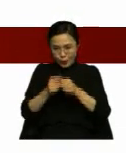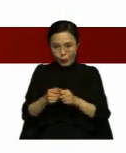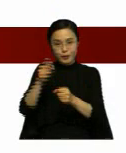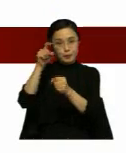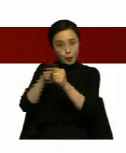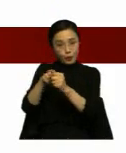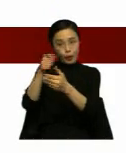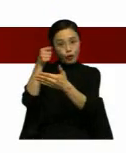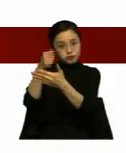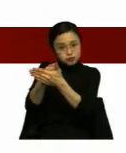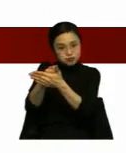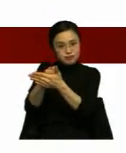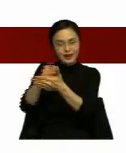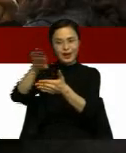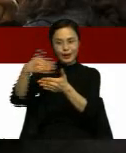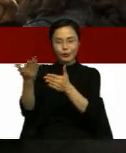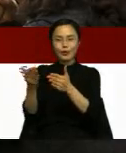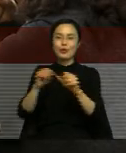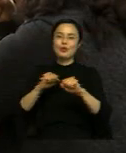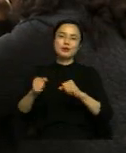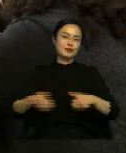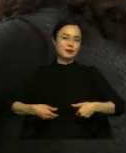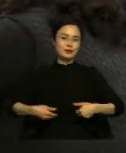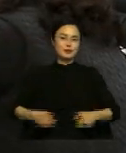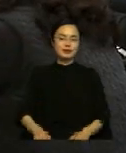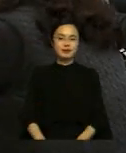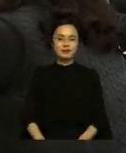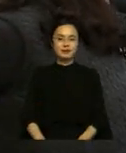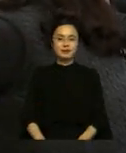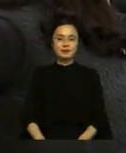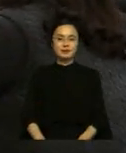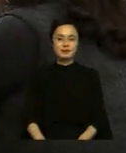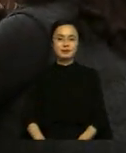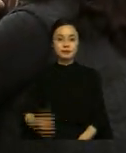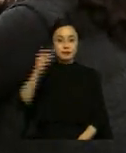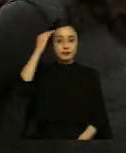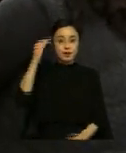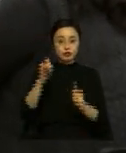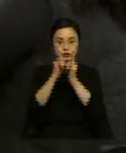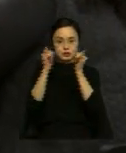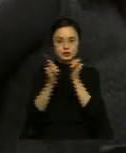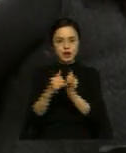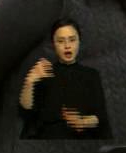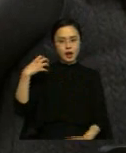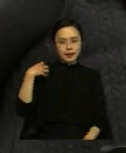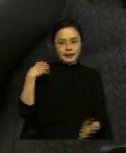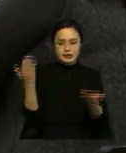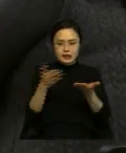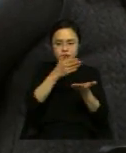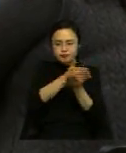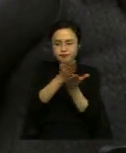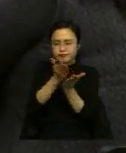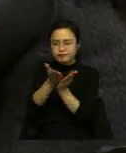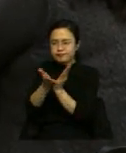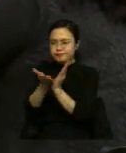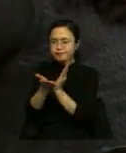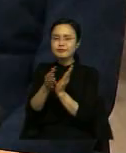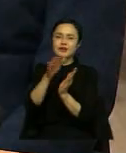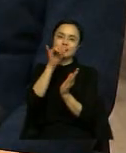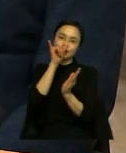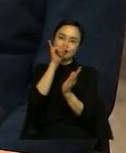가지고 준비를 해나가야 될 때가 아닌가. 아직 우리 사회가 감당할 부분을 가늠하기조차 어려운 통일의